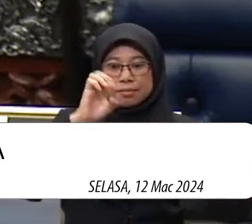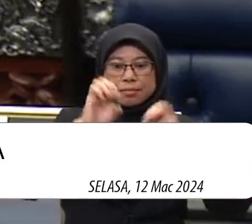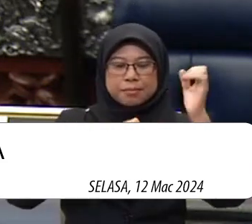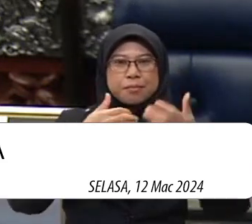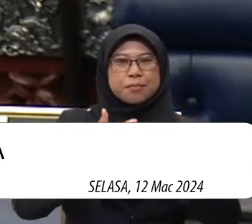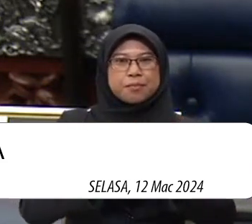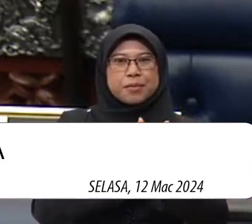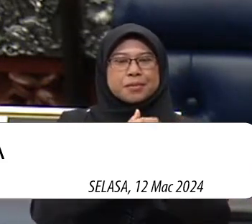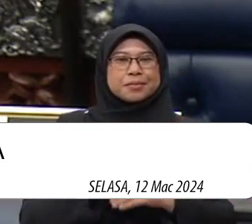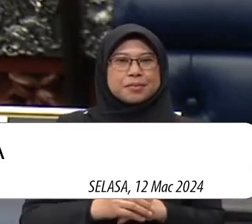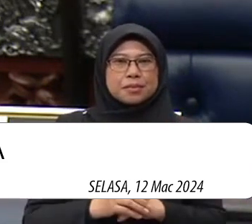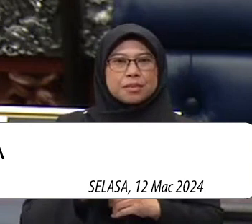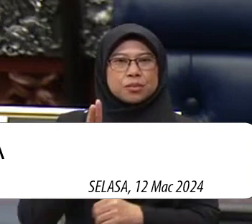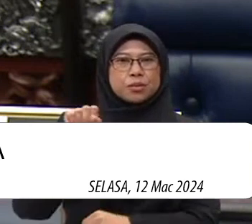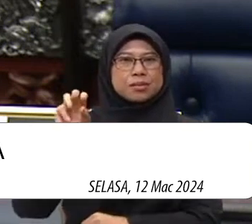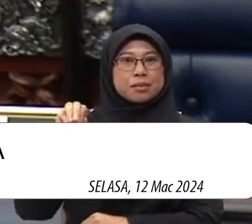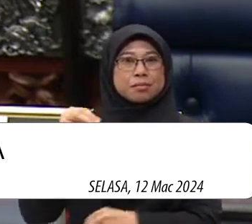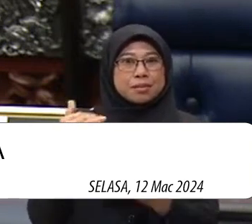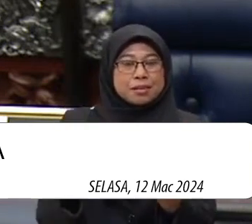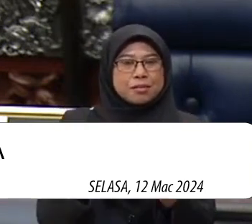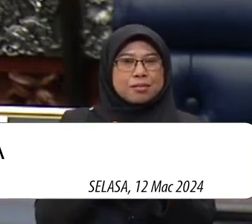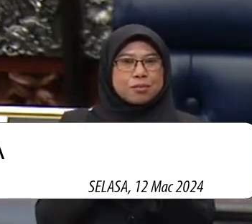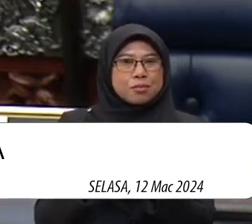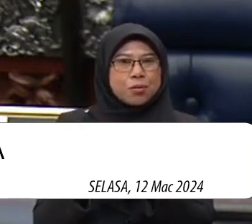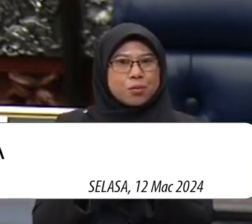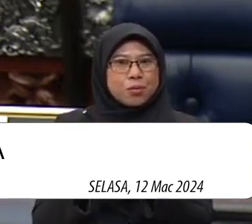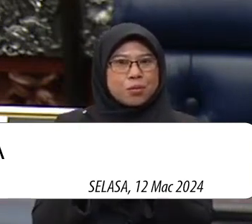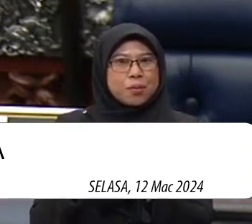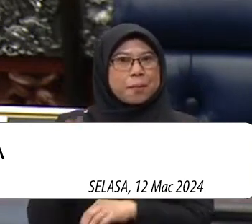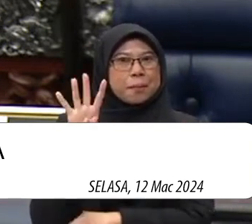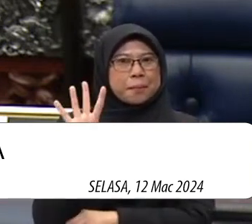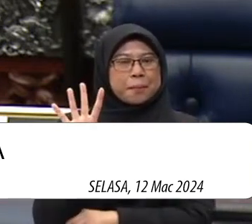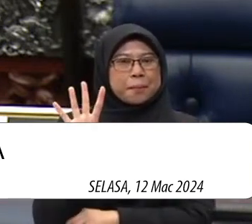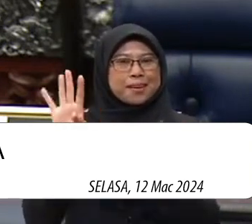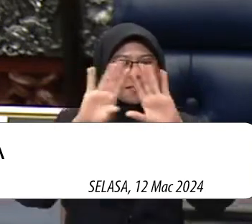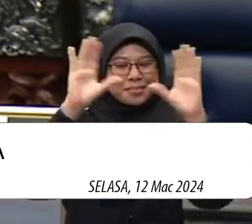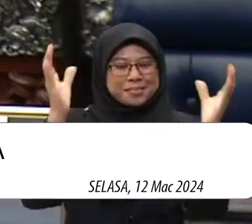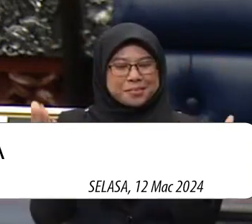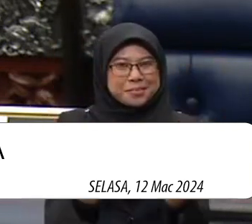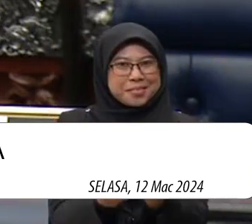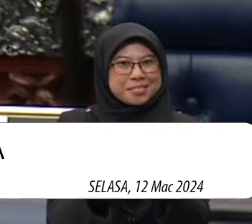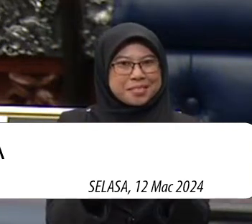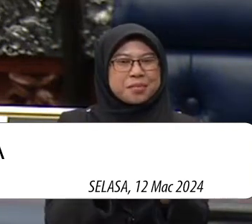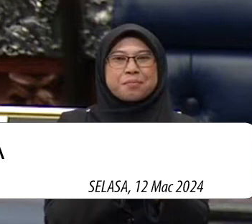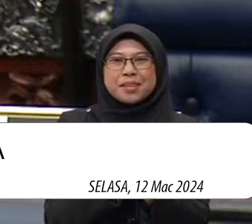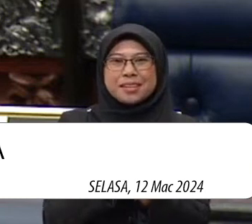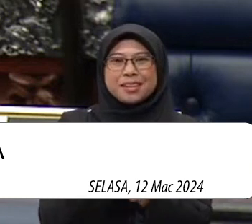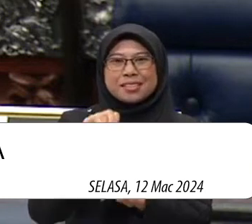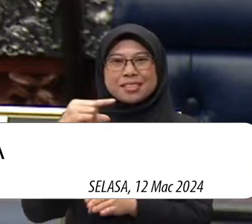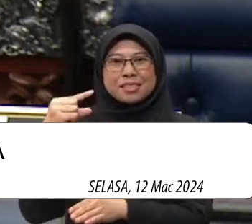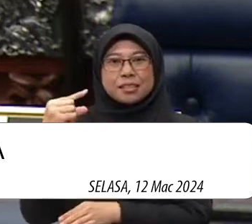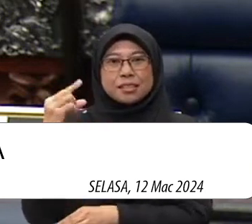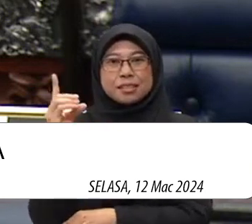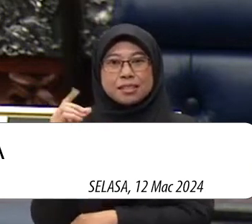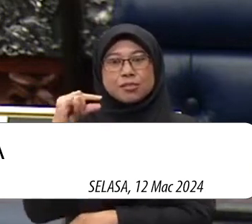yang diberikan USM berada pada taraf nombor empat di dunia pada hari ini dalam bidang sdg-nya dalam